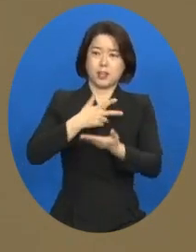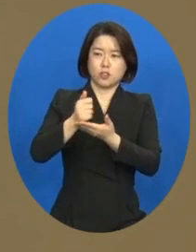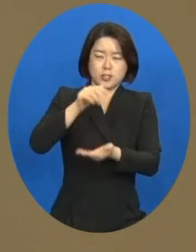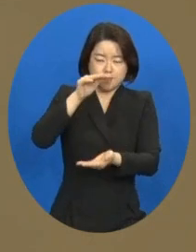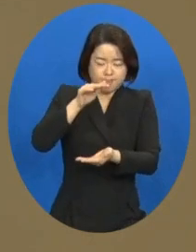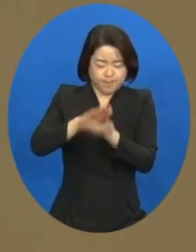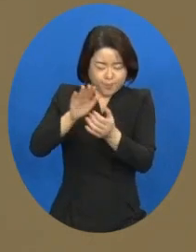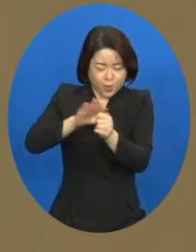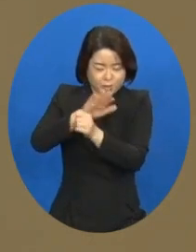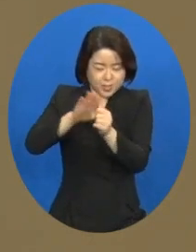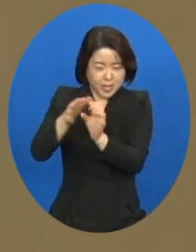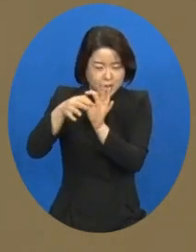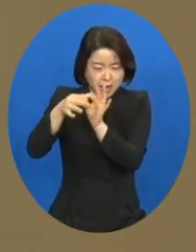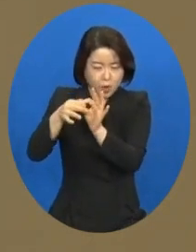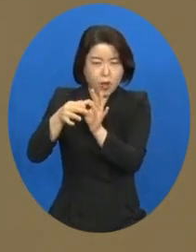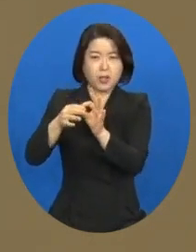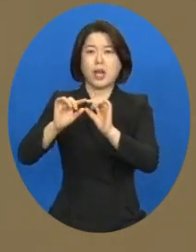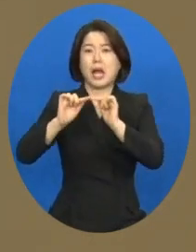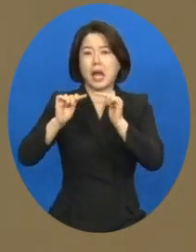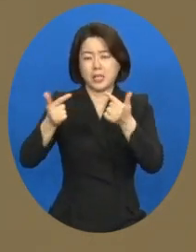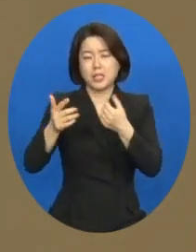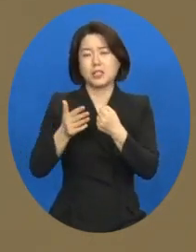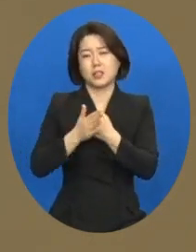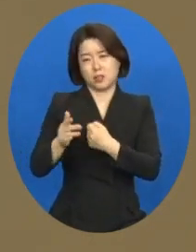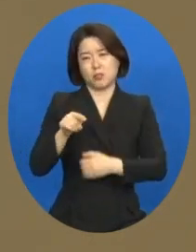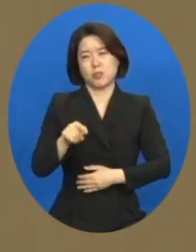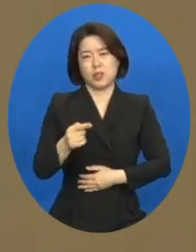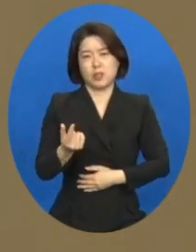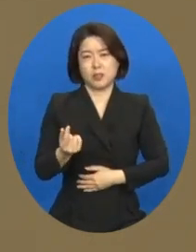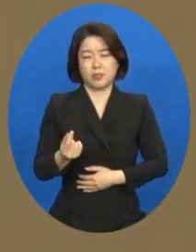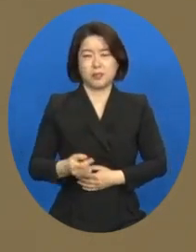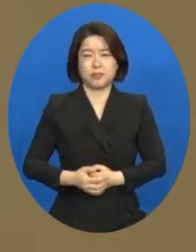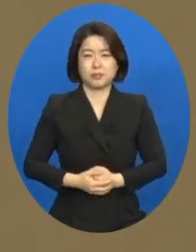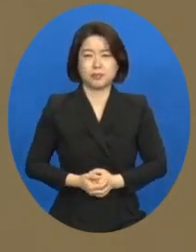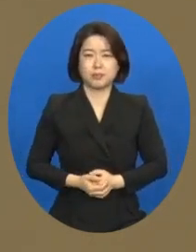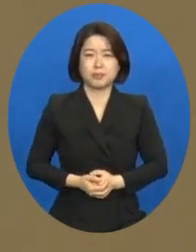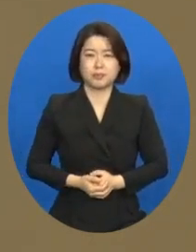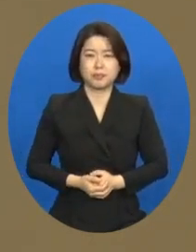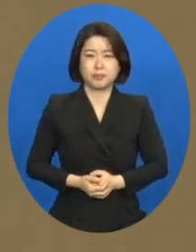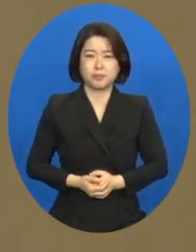뜨겁게 사랑하는 관계가 아니기 때문에 그런 거예요.